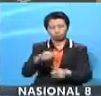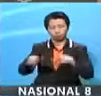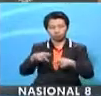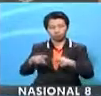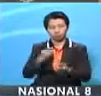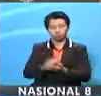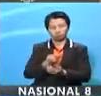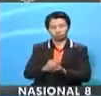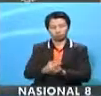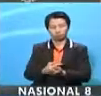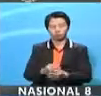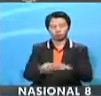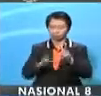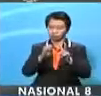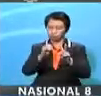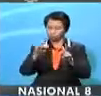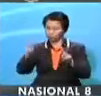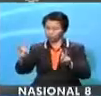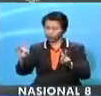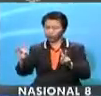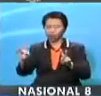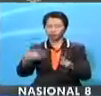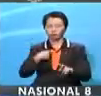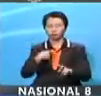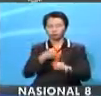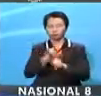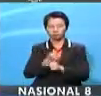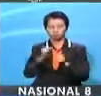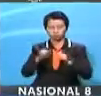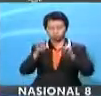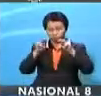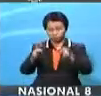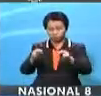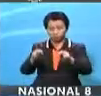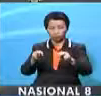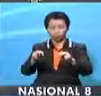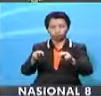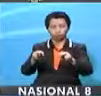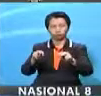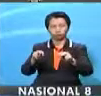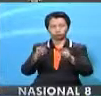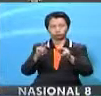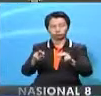modal. 2008 pula kita dapat saksikan, kita dapat lihat bahawa